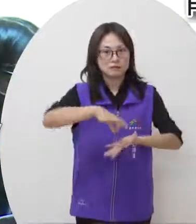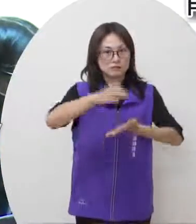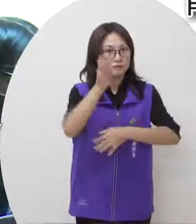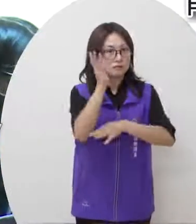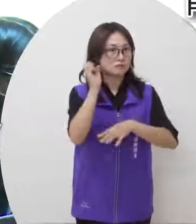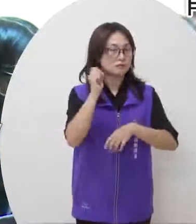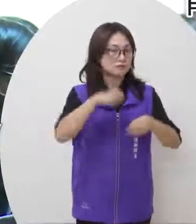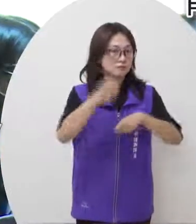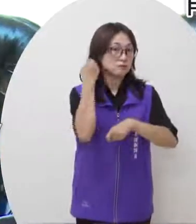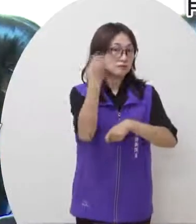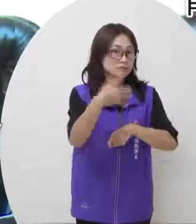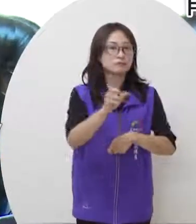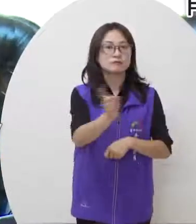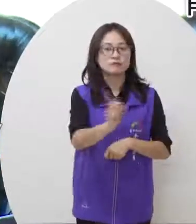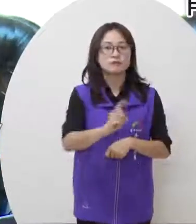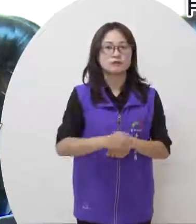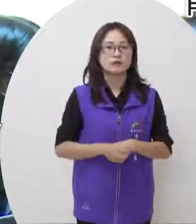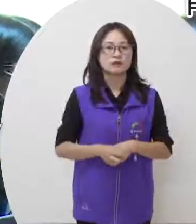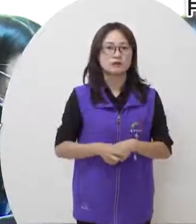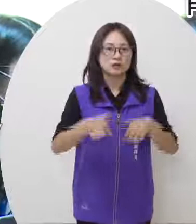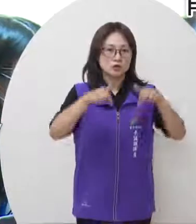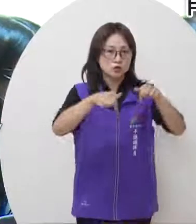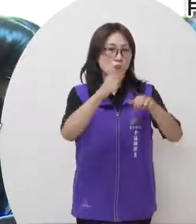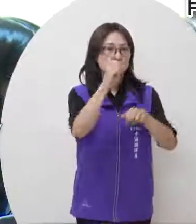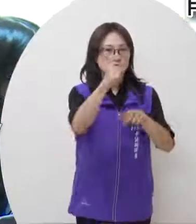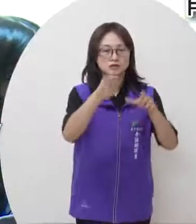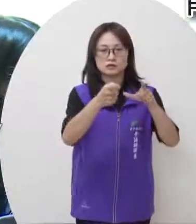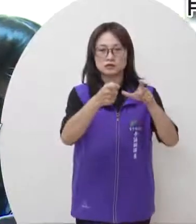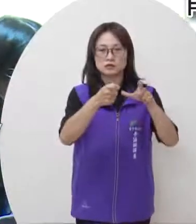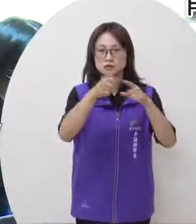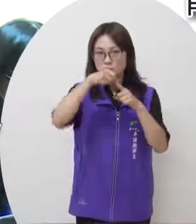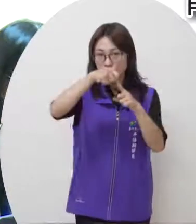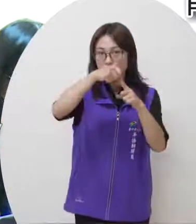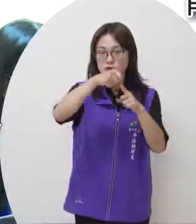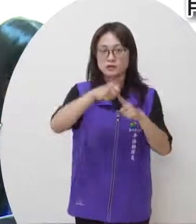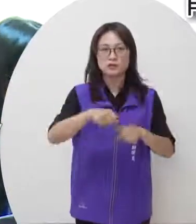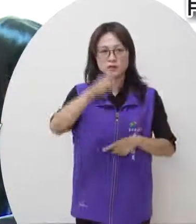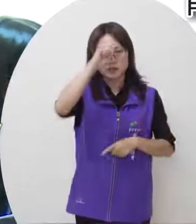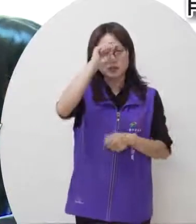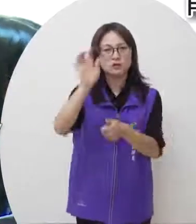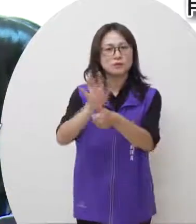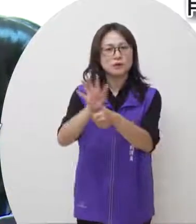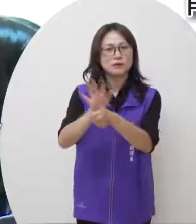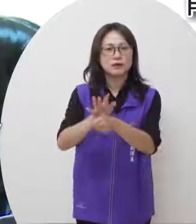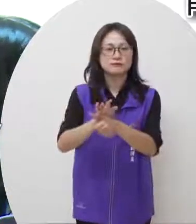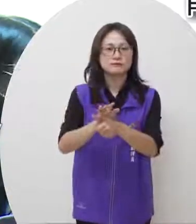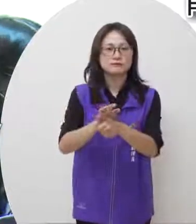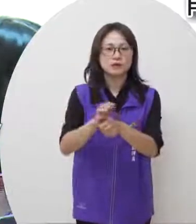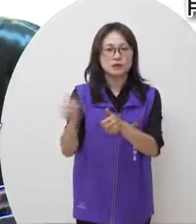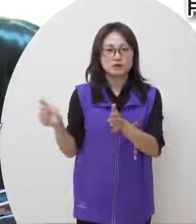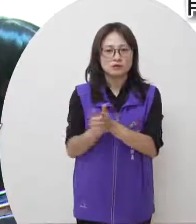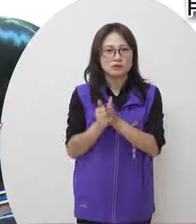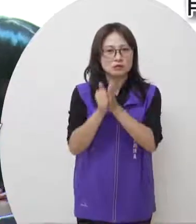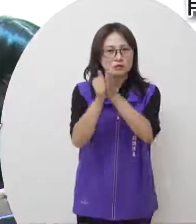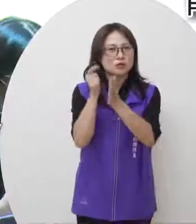那针对某些的长距离路线，我们希望能够照顾到这些可能移动比较远的这些民众，那事实上经济的负担不要那